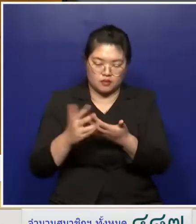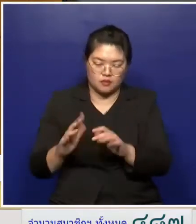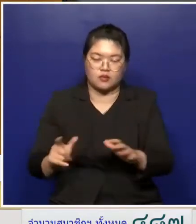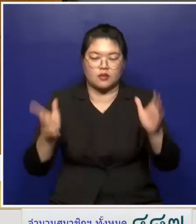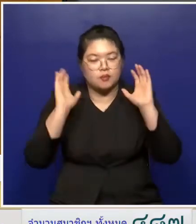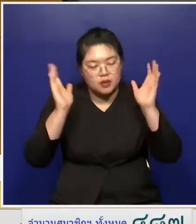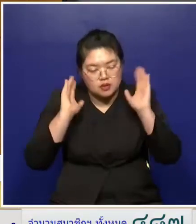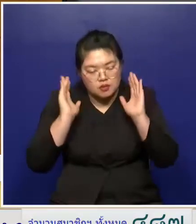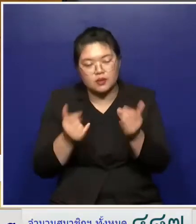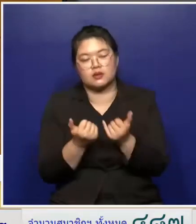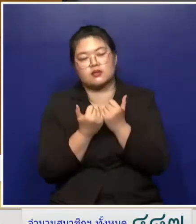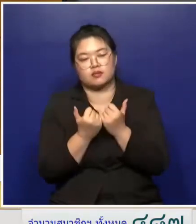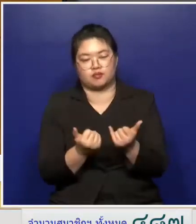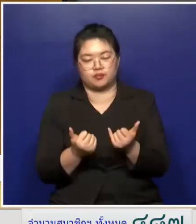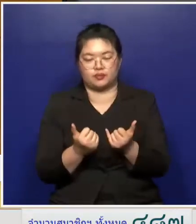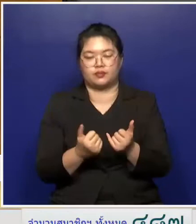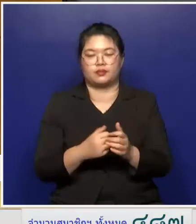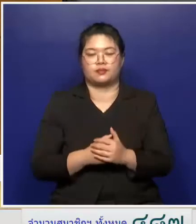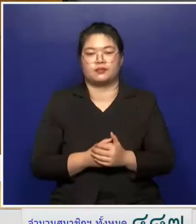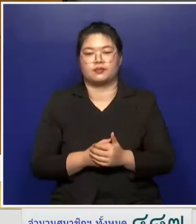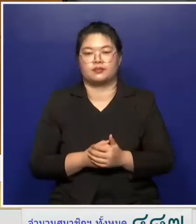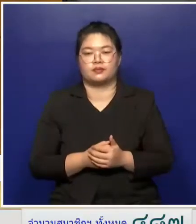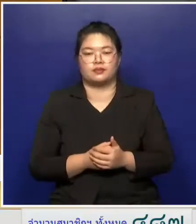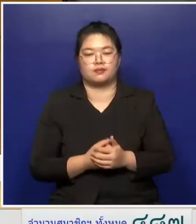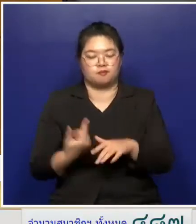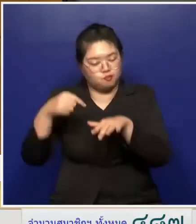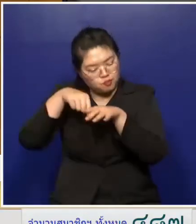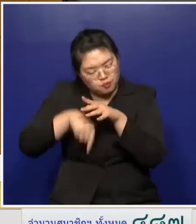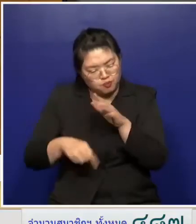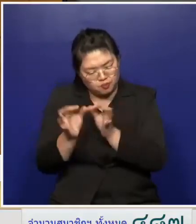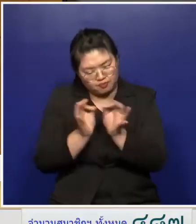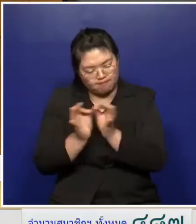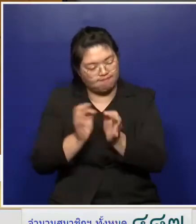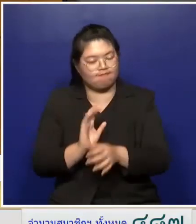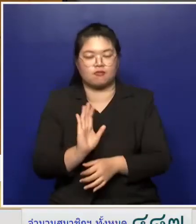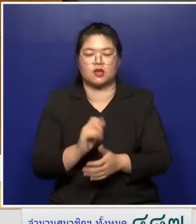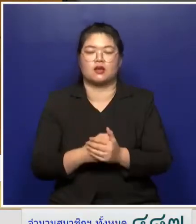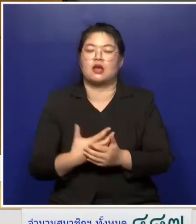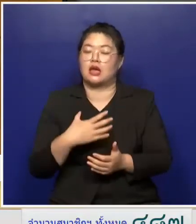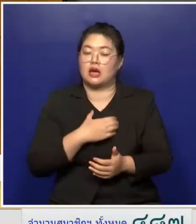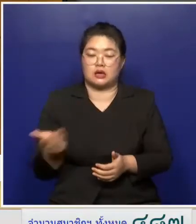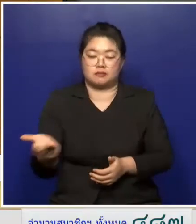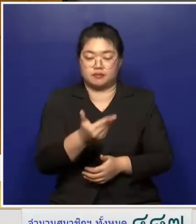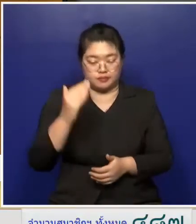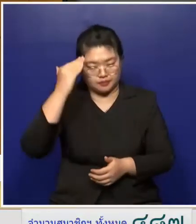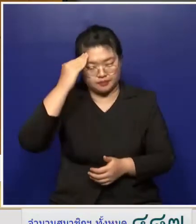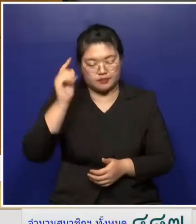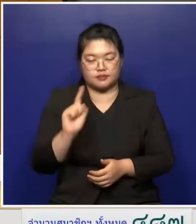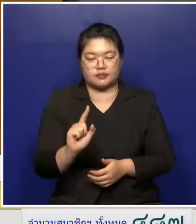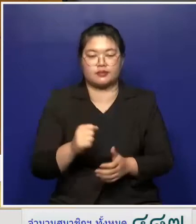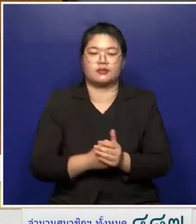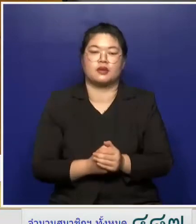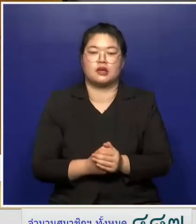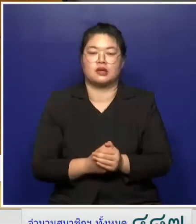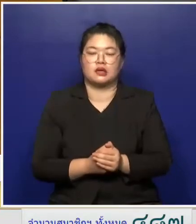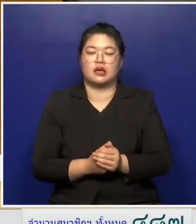ลุก เขา SWอยาติไม่จไรลลเอยดมากแต่ว่าอยากจะเรนใหทานทราบว่าในด้านการสอส